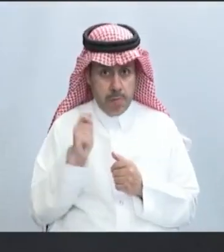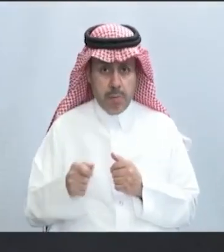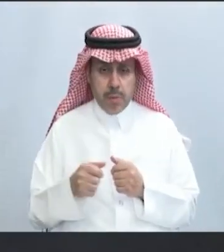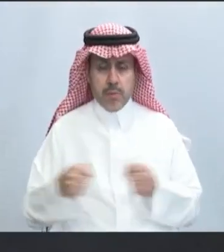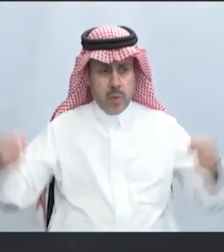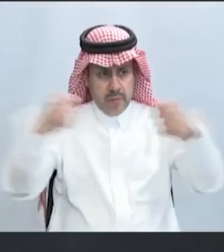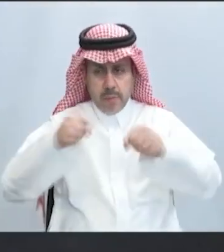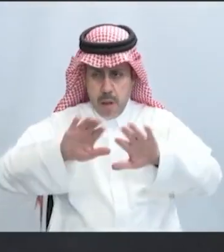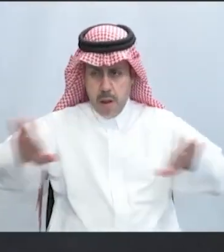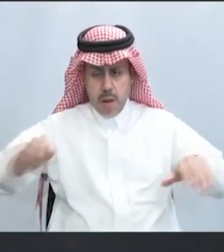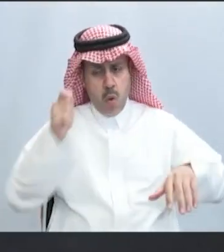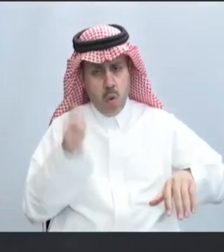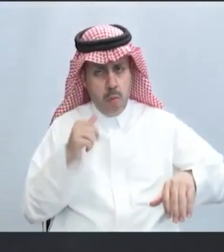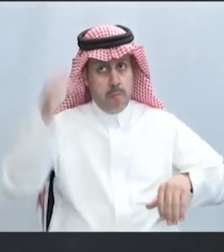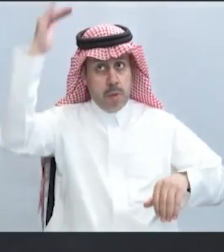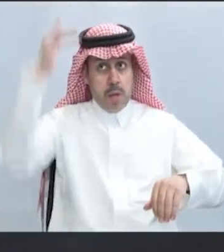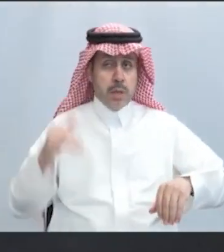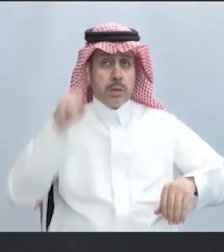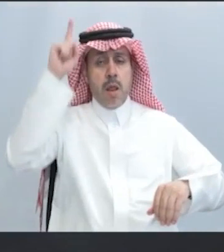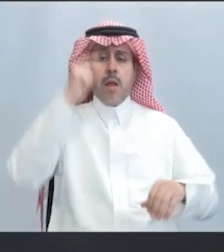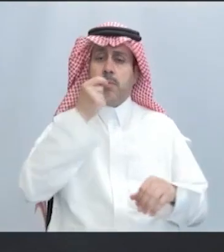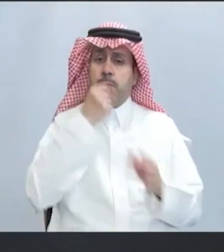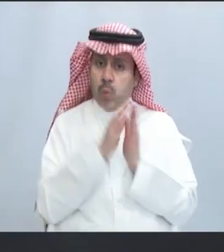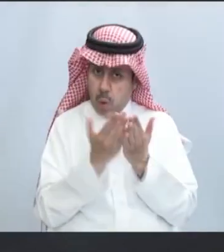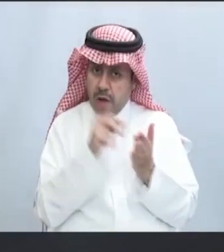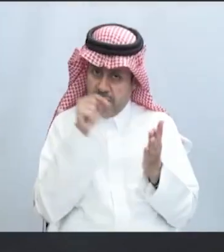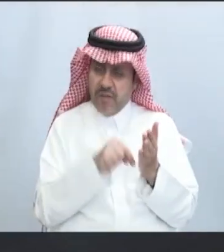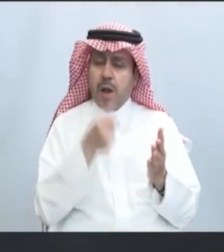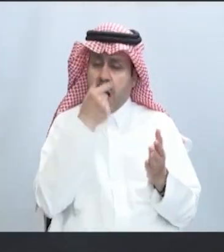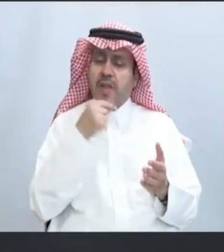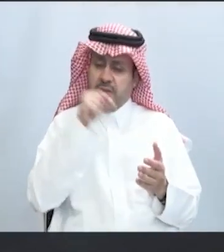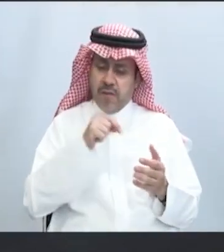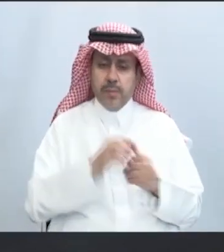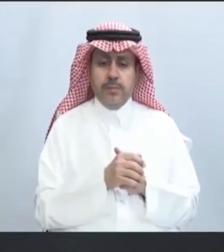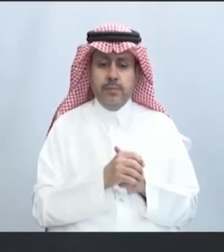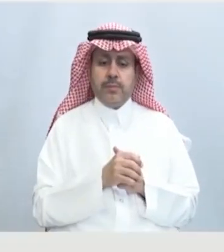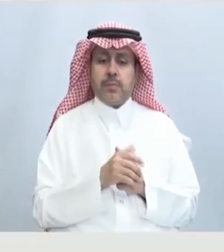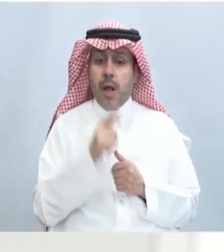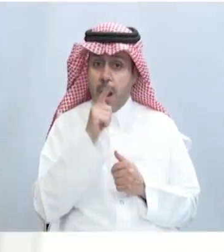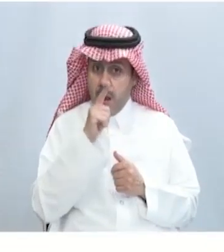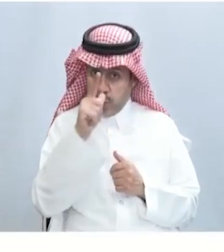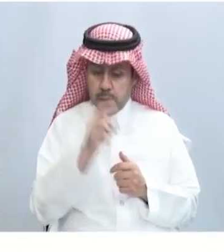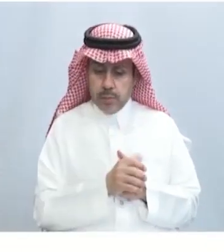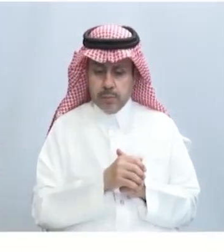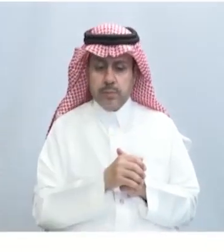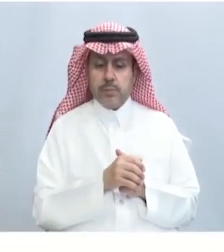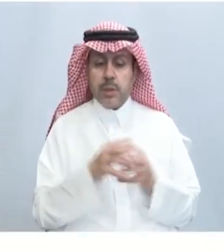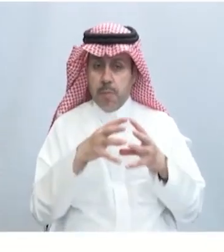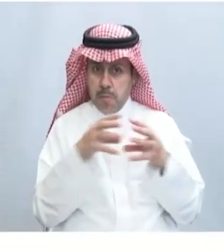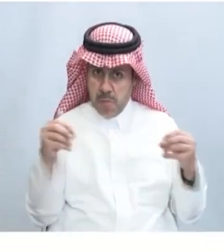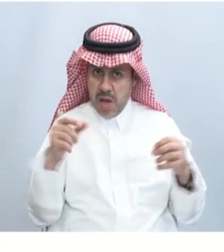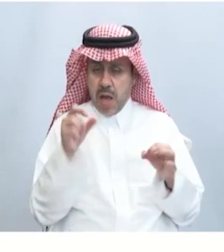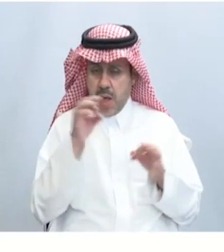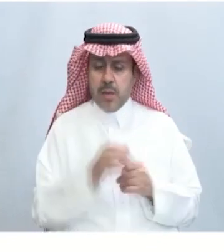في للمحاكمه بين الناس وللفصل النزاع لذلك يقول الله سبحانه وتعالى وما كان